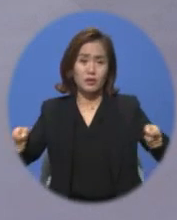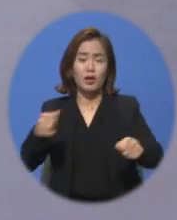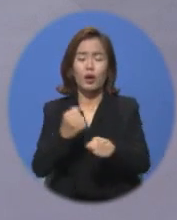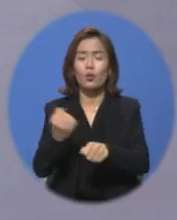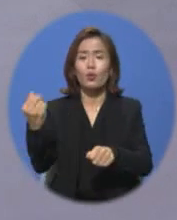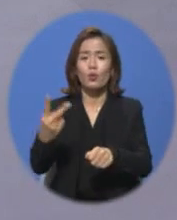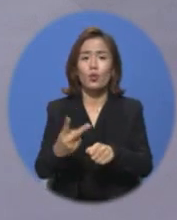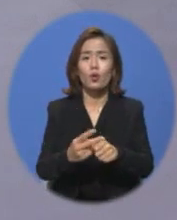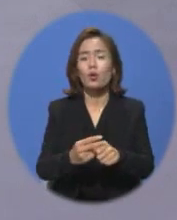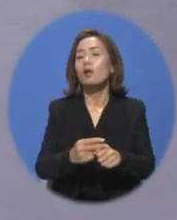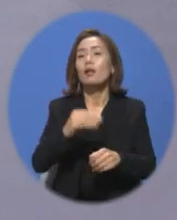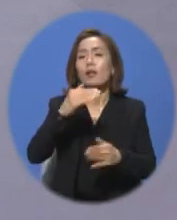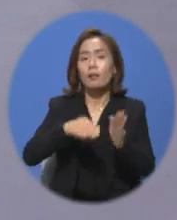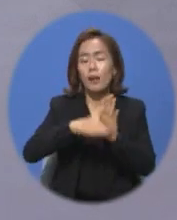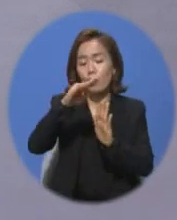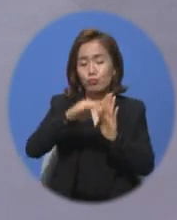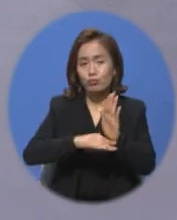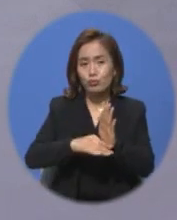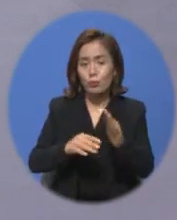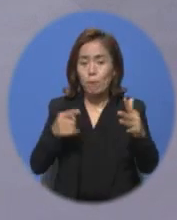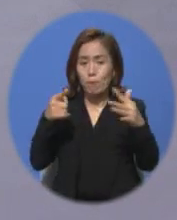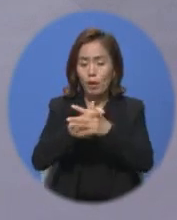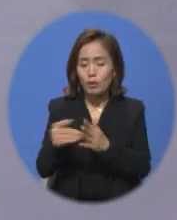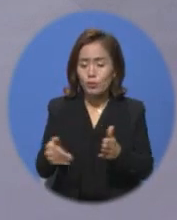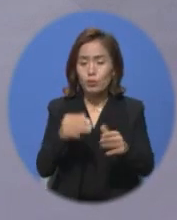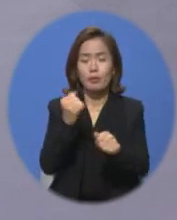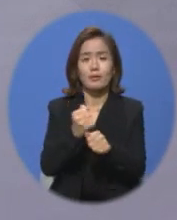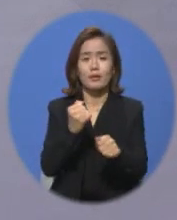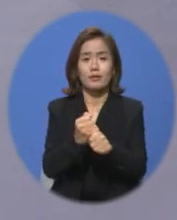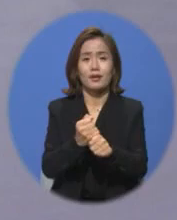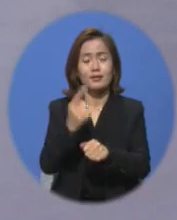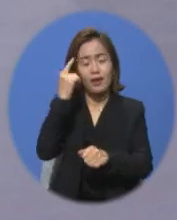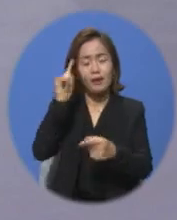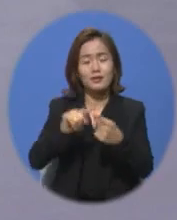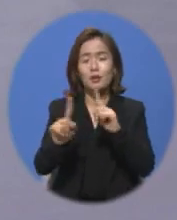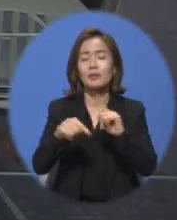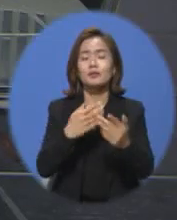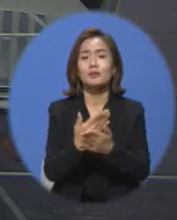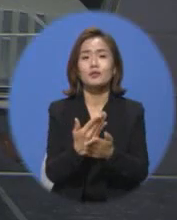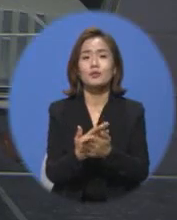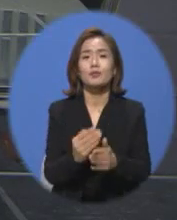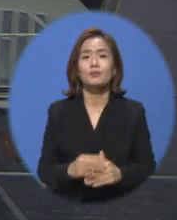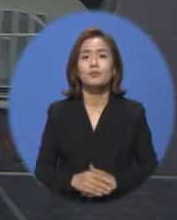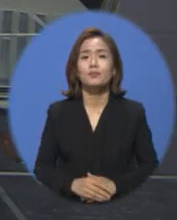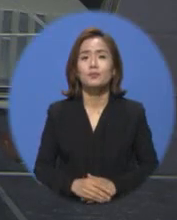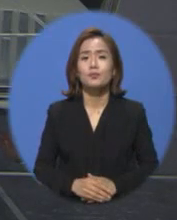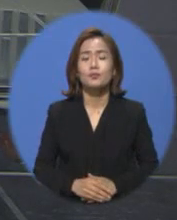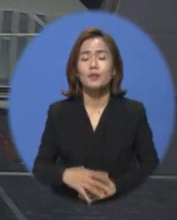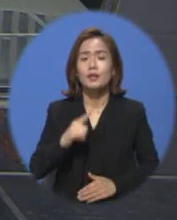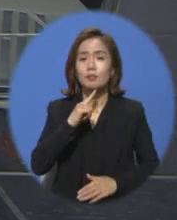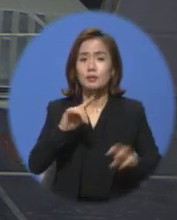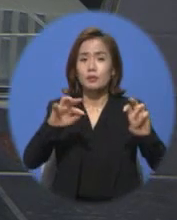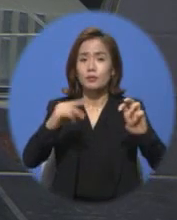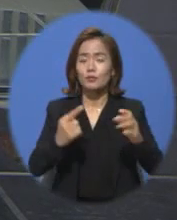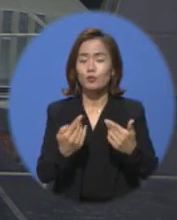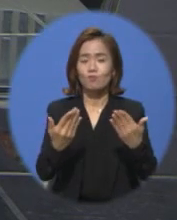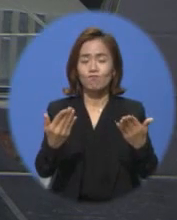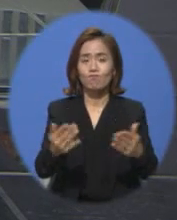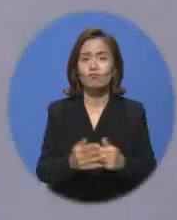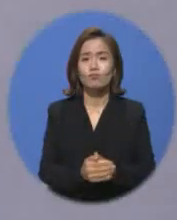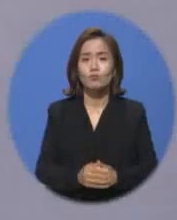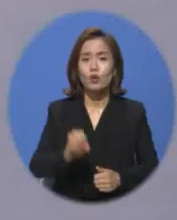연장하고 남북방향의간선도로를건설해야한다고생각합니다. 이에대한여러분의생각을공유해주세요. 예.이승남후보자님, 답변해주십시오.여러분에게는1 분30초의시간이있습니다.